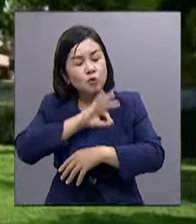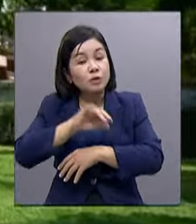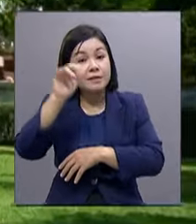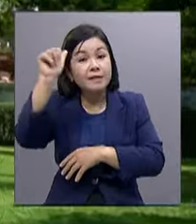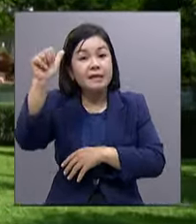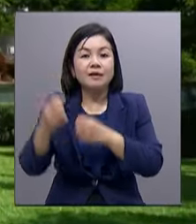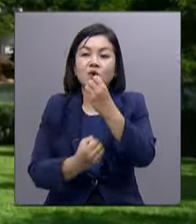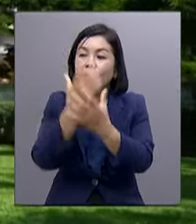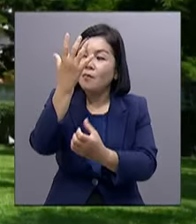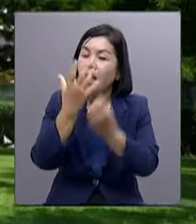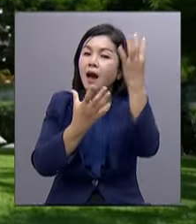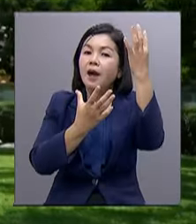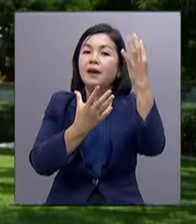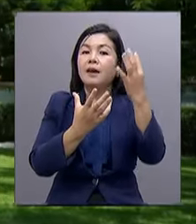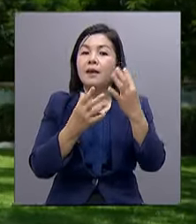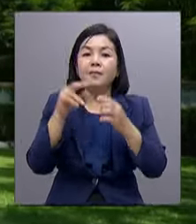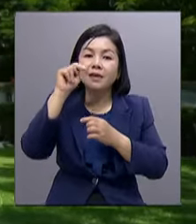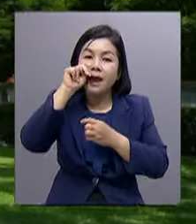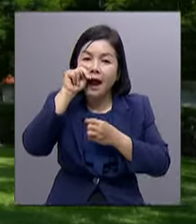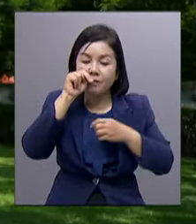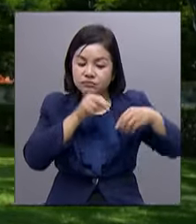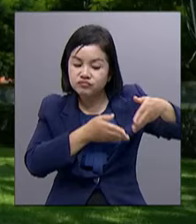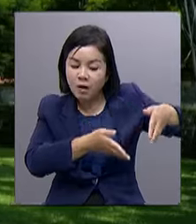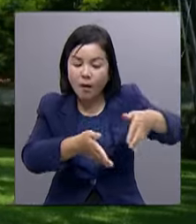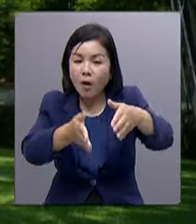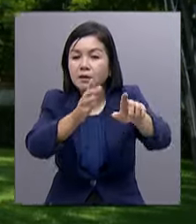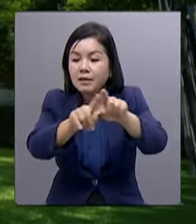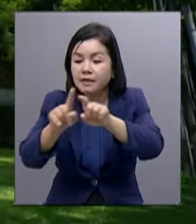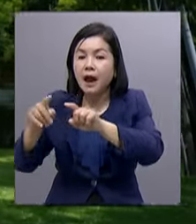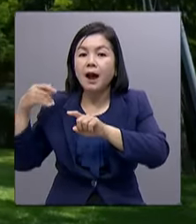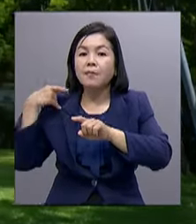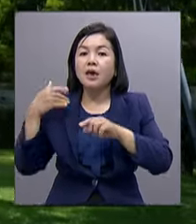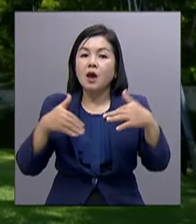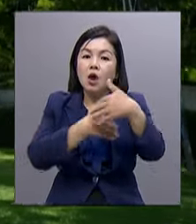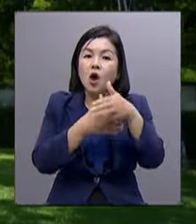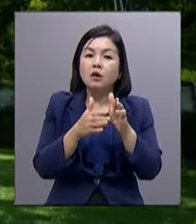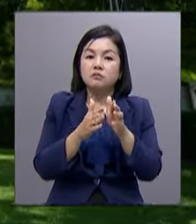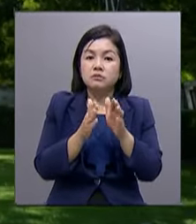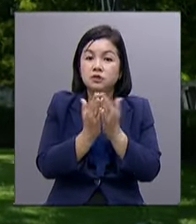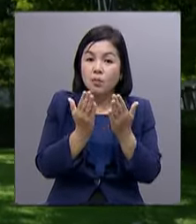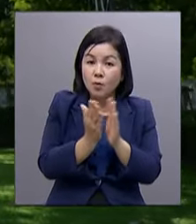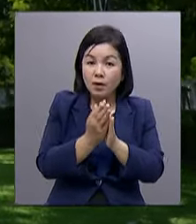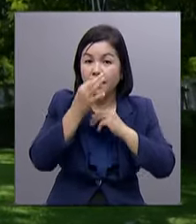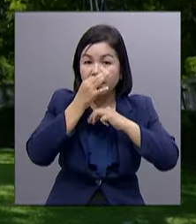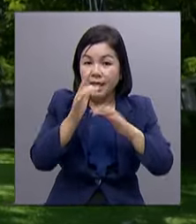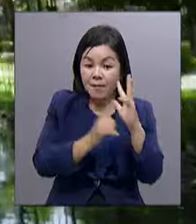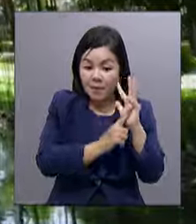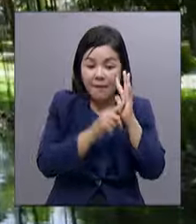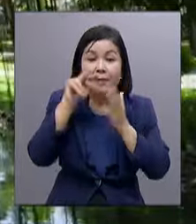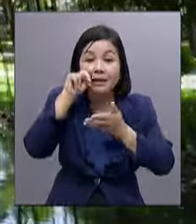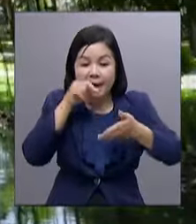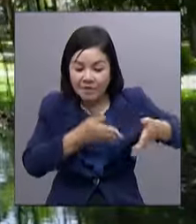วนสาธารณะที่หลายๆที่ก็อาจจะมีเหมือนกันแต่ห้องสมุดบางขุนเทียนเนี่ยเราจะมีคลองด้วยคลองเล็กๆนะคะ